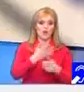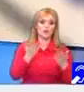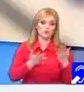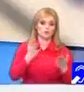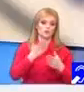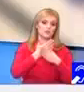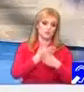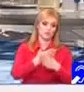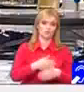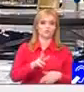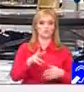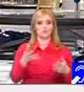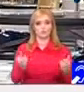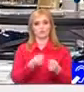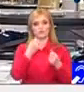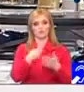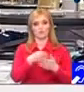susținere financiară.